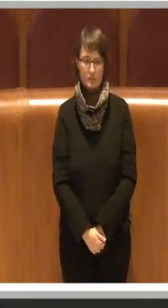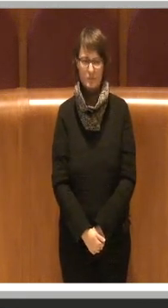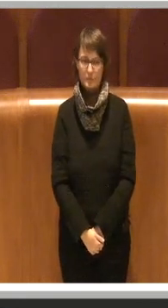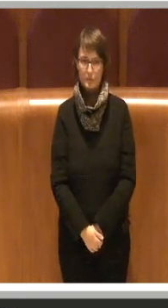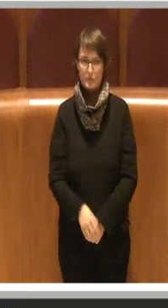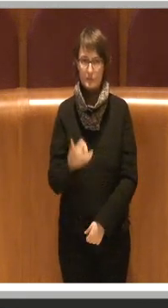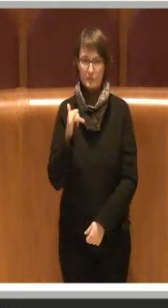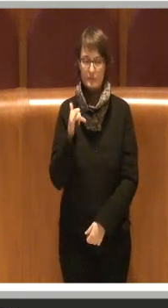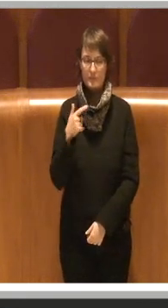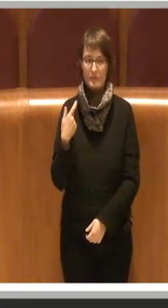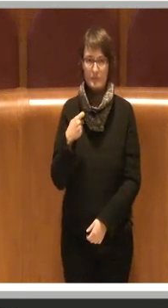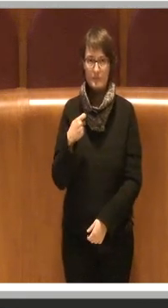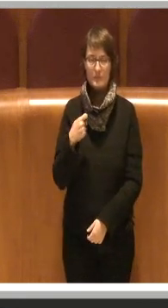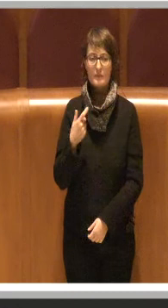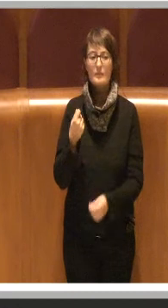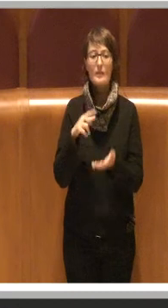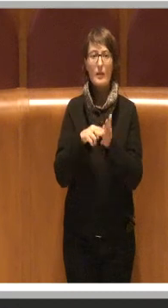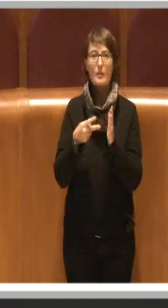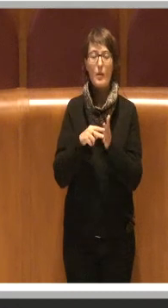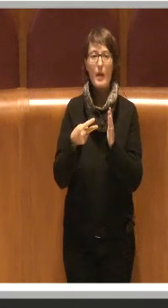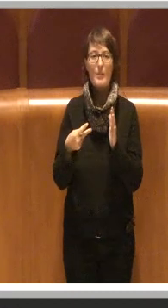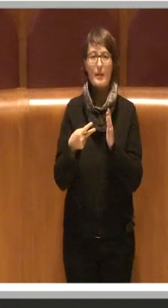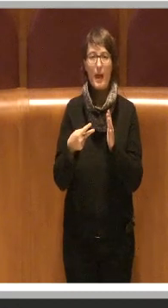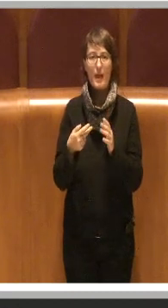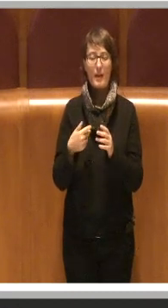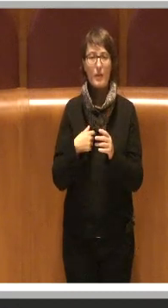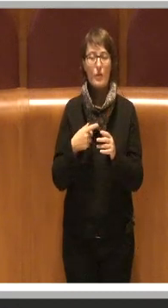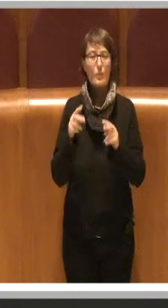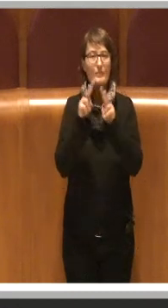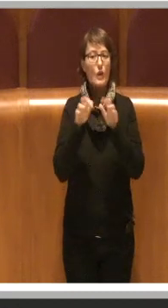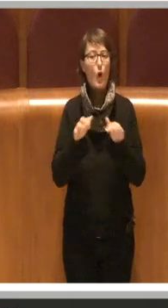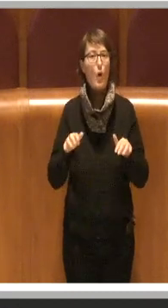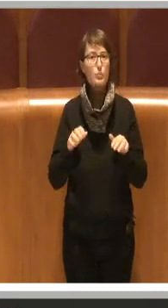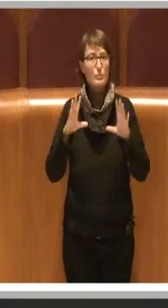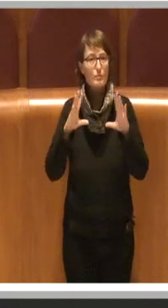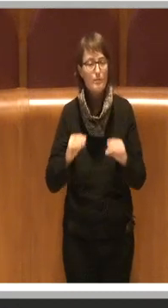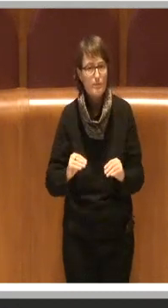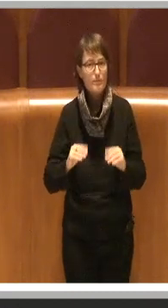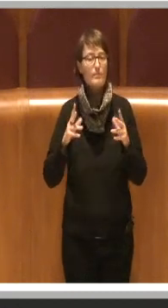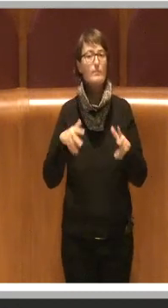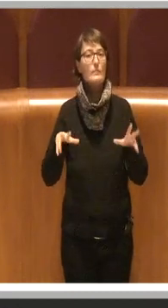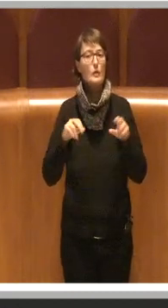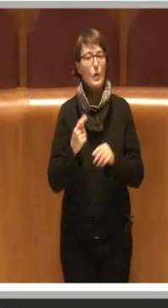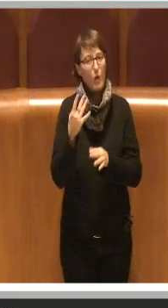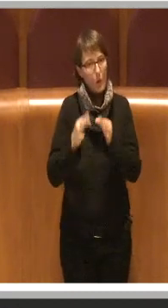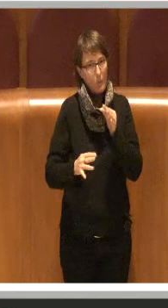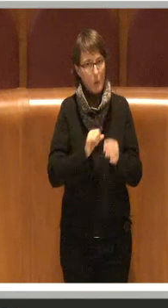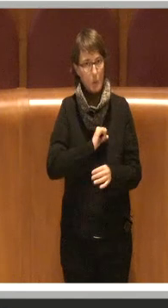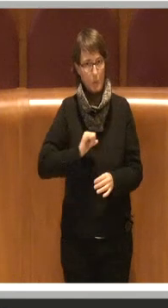abbiamo qualche problema tecnico, stiamo riavviando il computer, quindi un minuto di attesa, di pazienza,